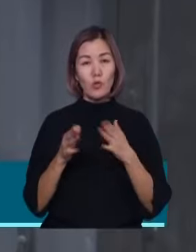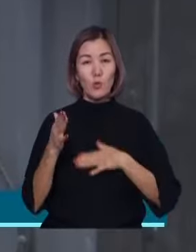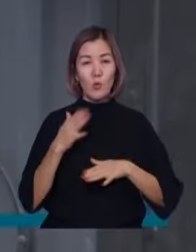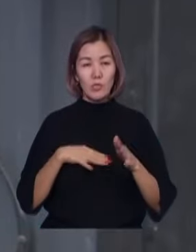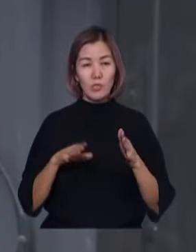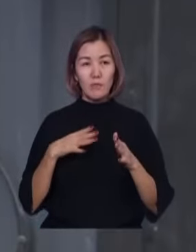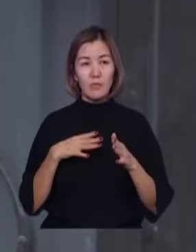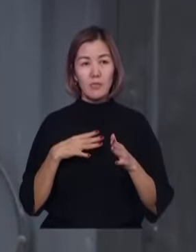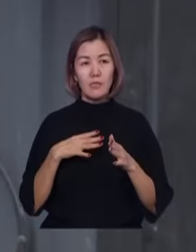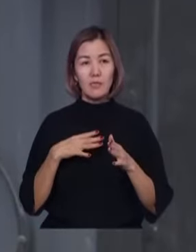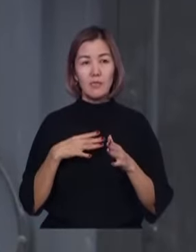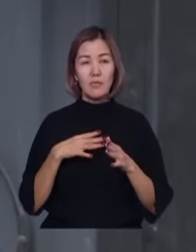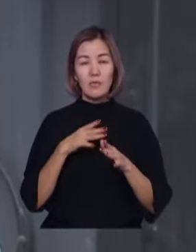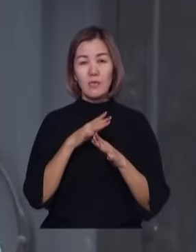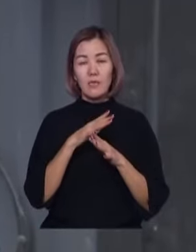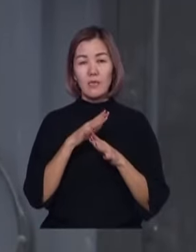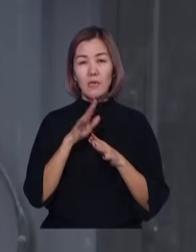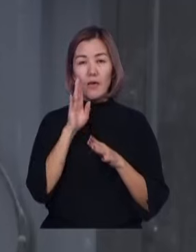Осылай көпбалалы